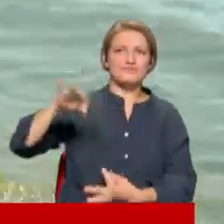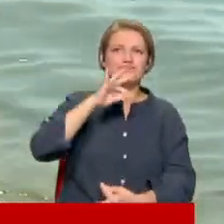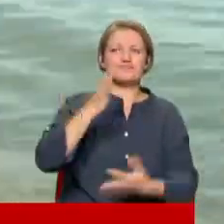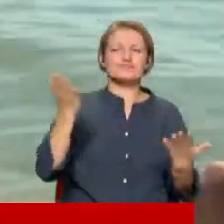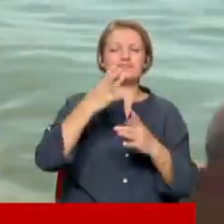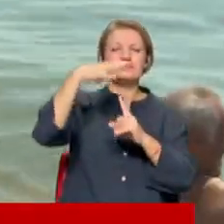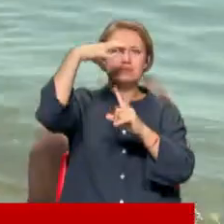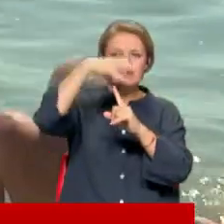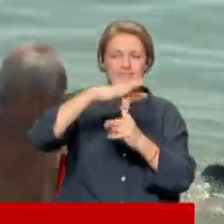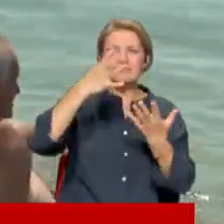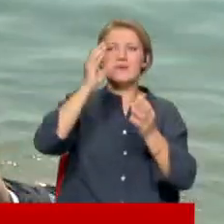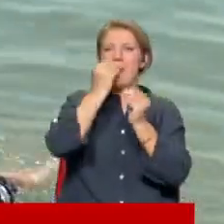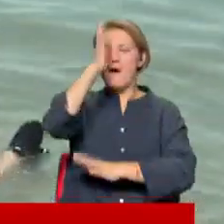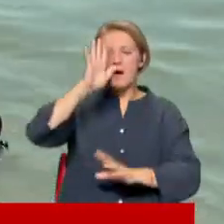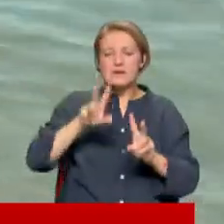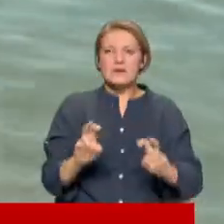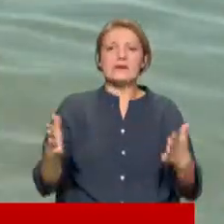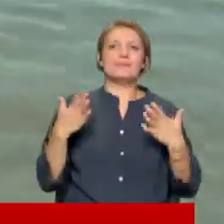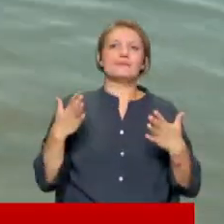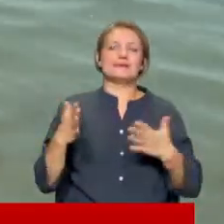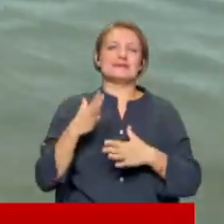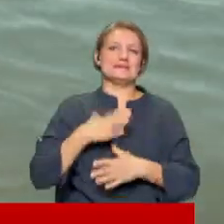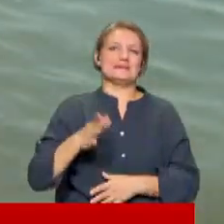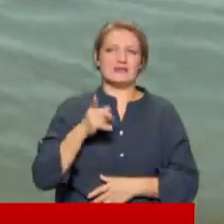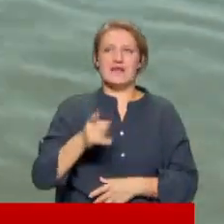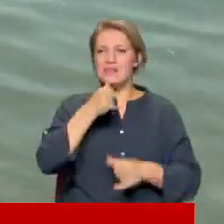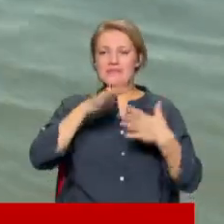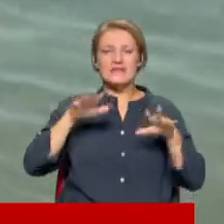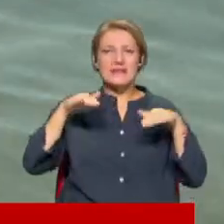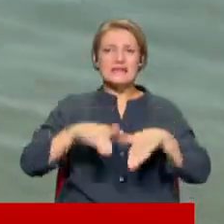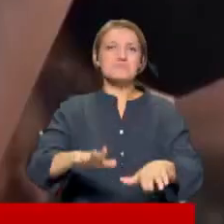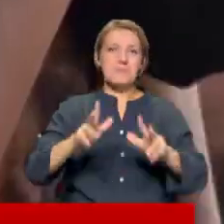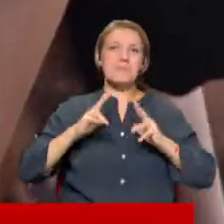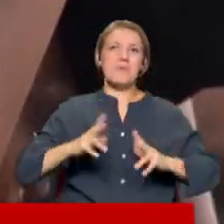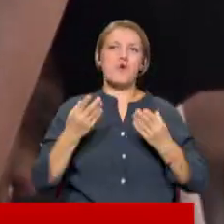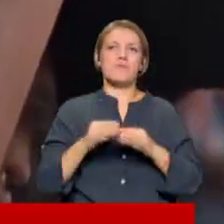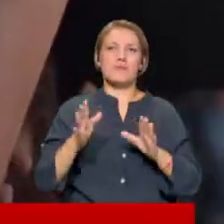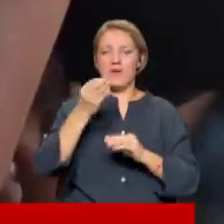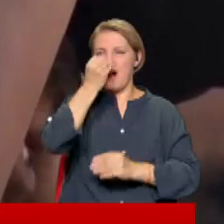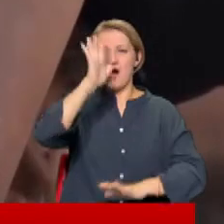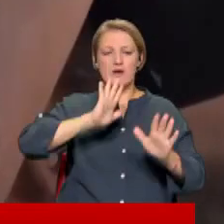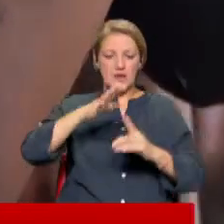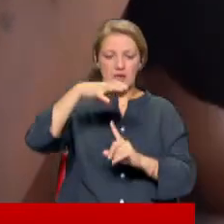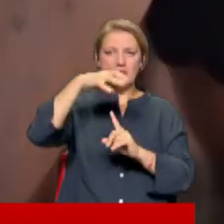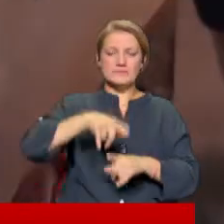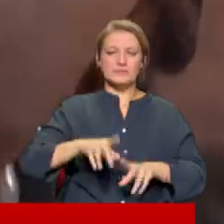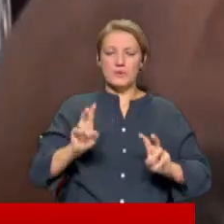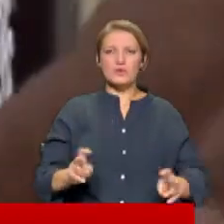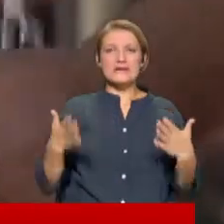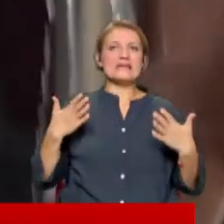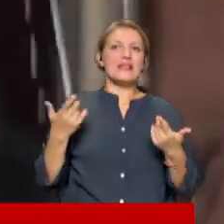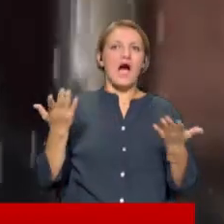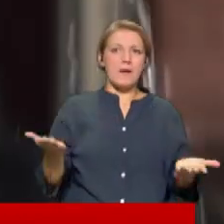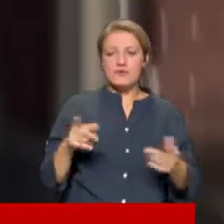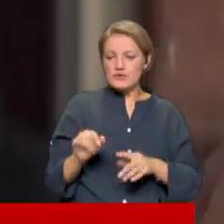ağaç gölgelerinde serinlemeyi tercih etti denize girmekte yeterince serinletmedi ağrın altında oturuyoruz Burası çok serin ama